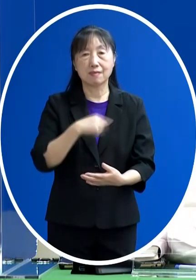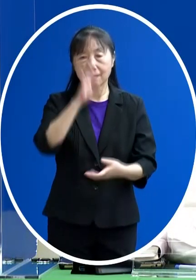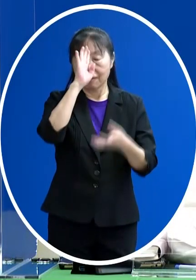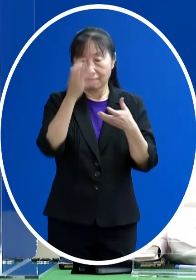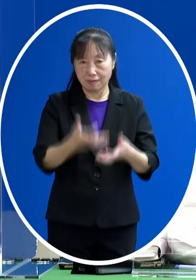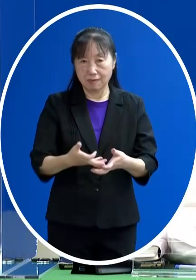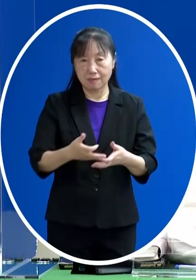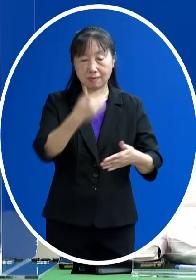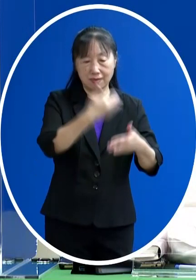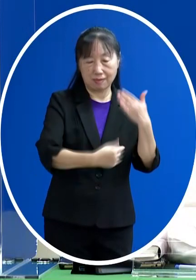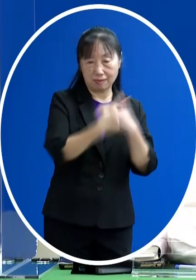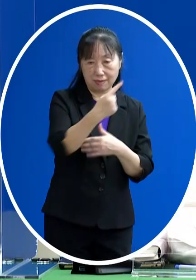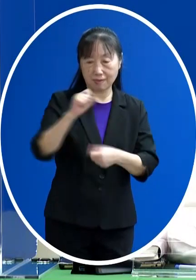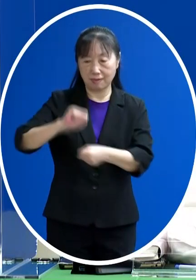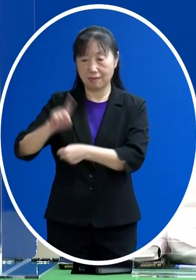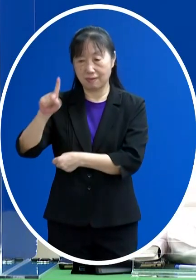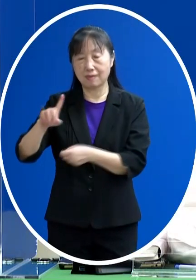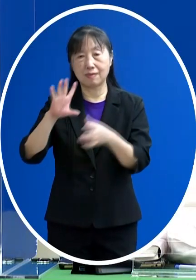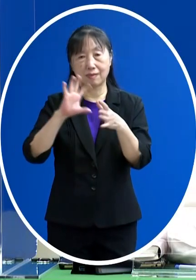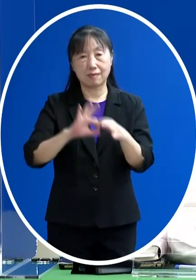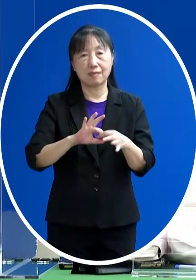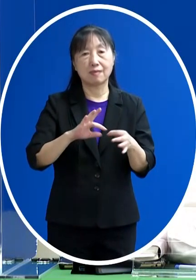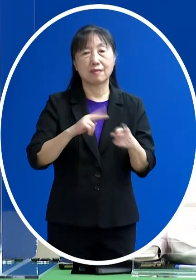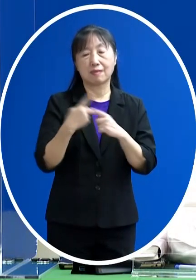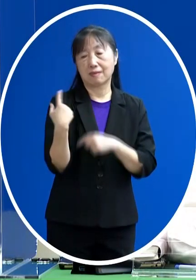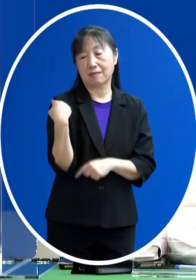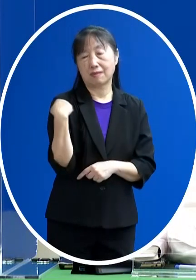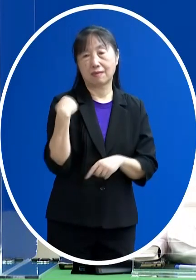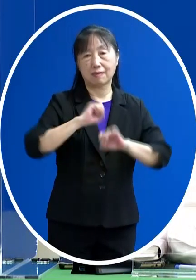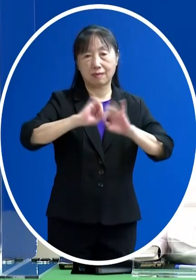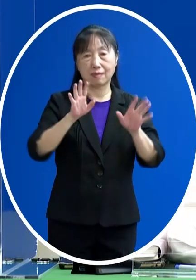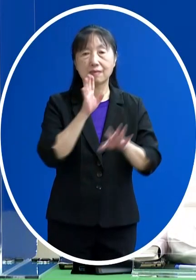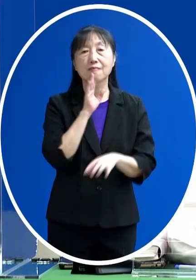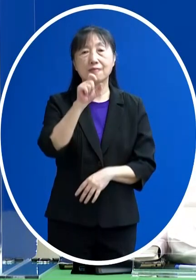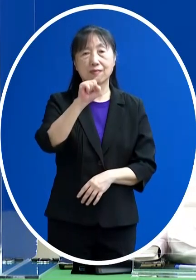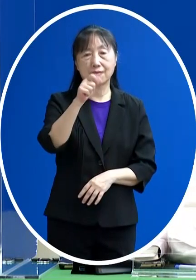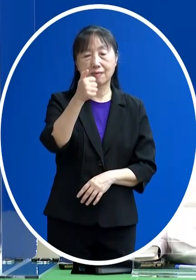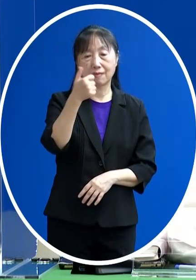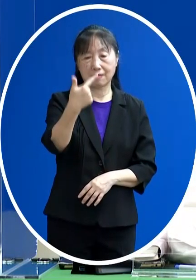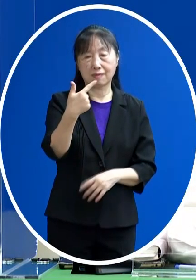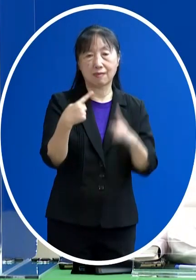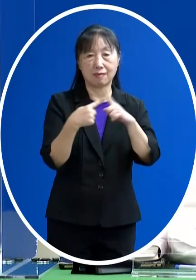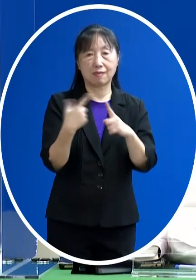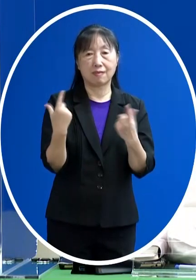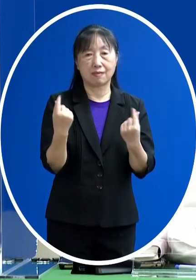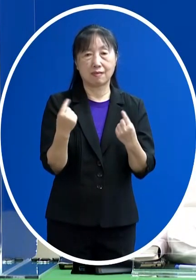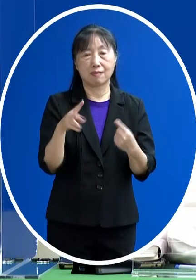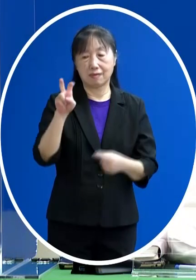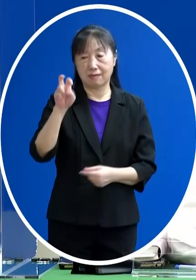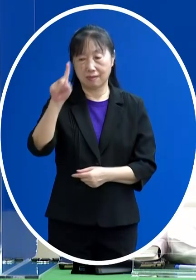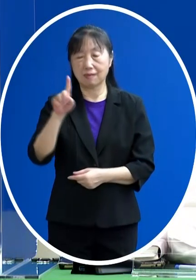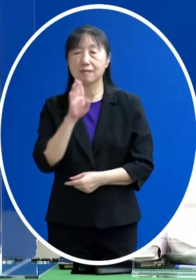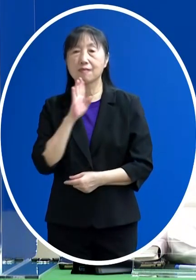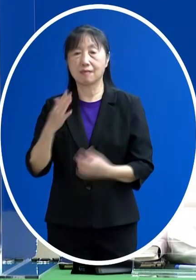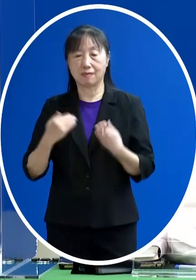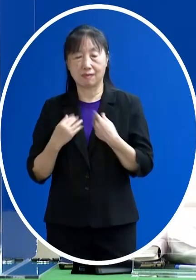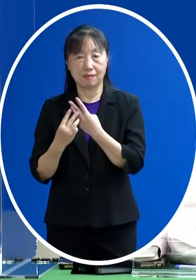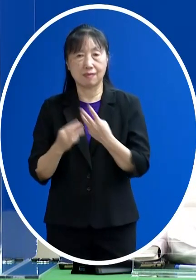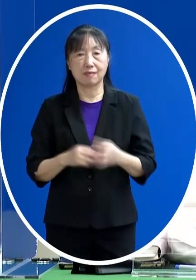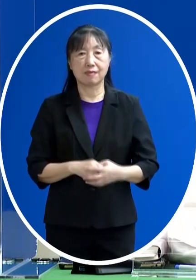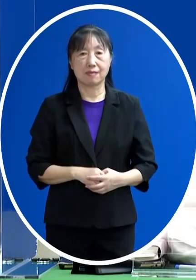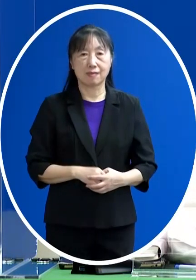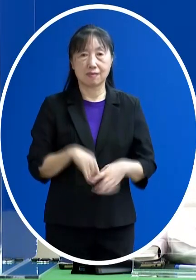加一，变成是维持跟昨天说明的这个数目一样，是156例哦，其中21例是肺炎哦。那